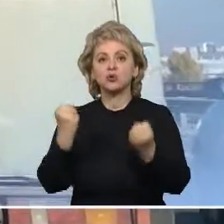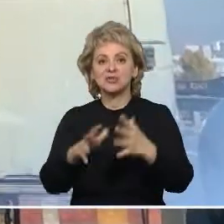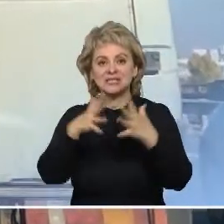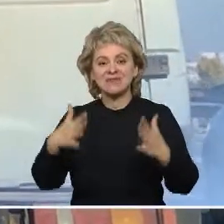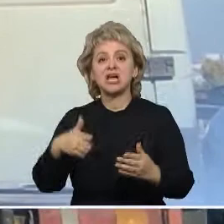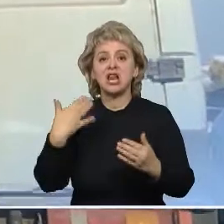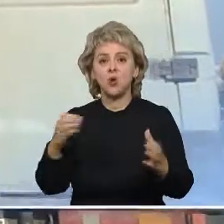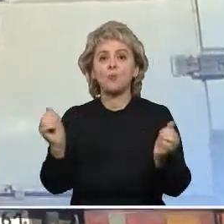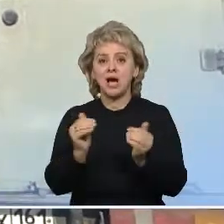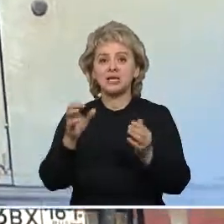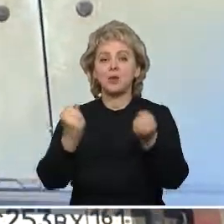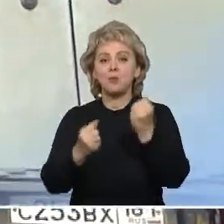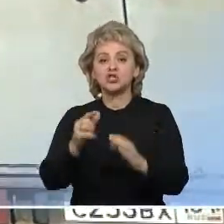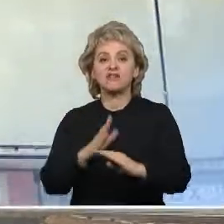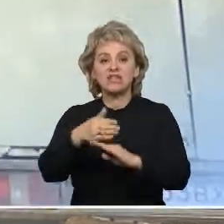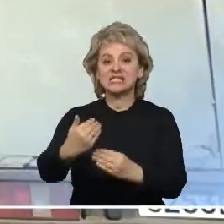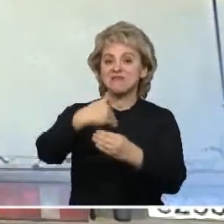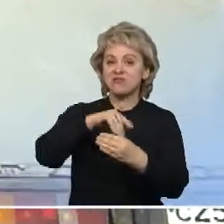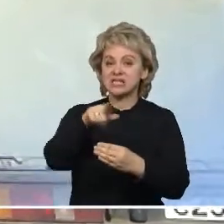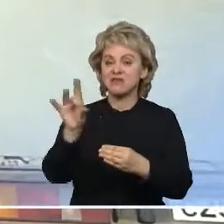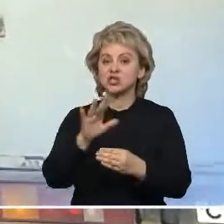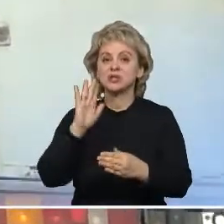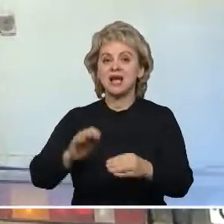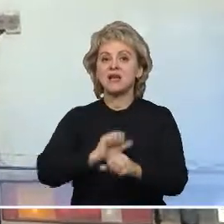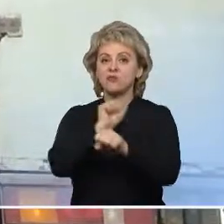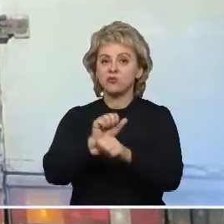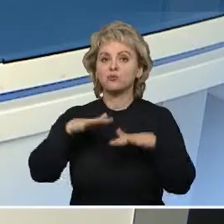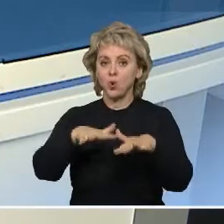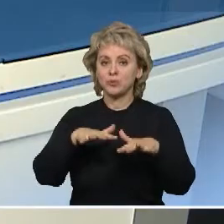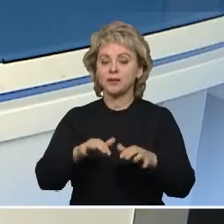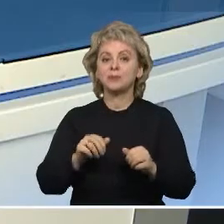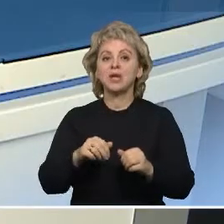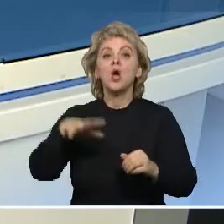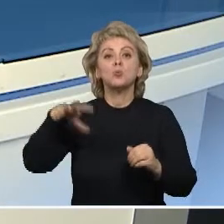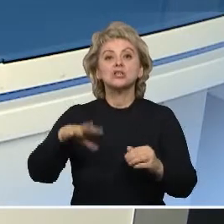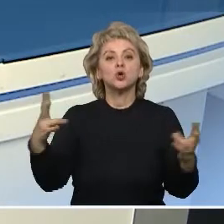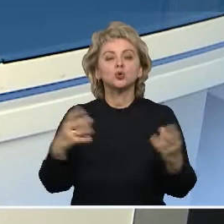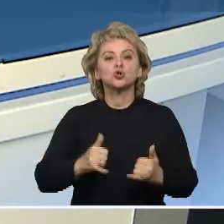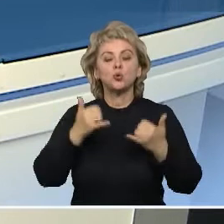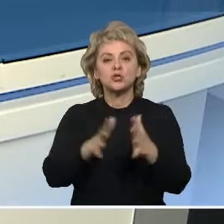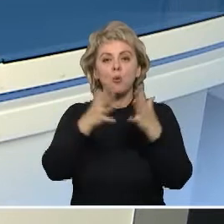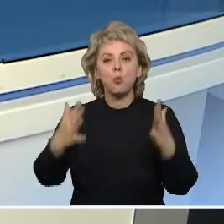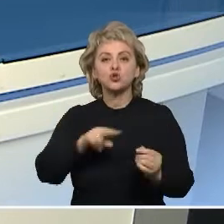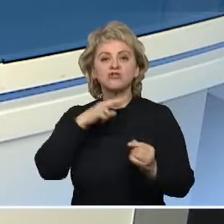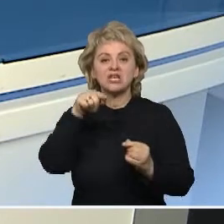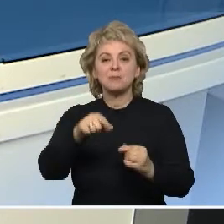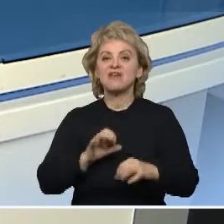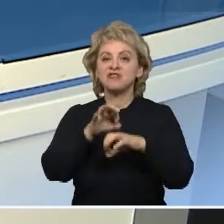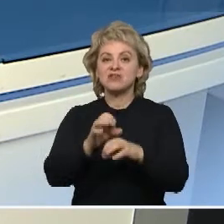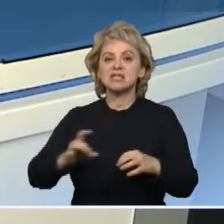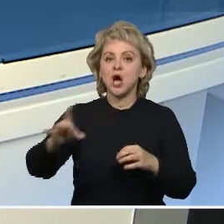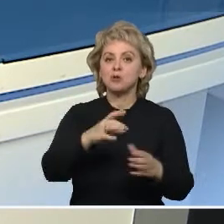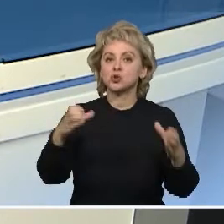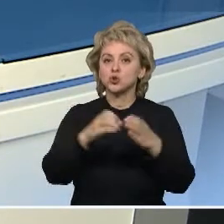«Газель» и легковушка. Въезд и выезд из Ростова встали в пробке. Баскетболу нужно уделять больше внимания и вывести